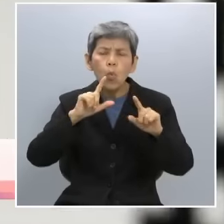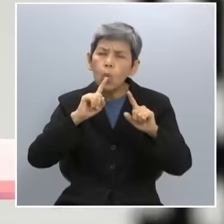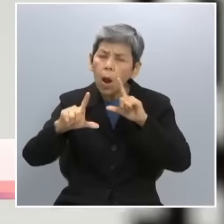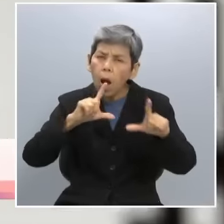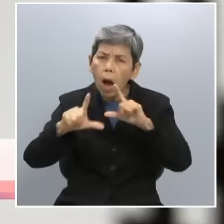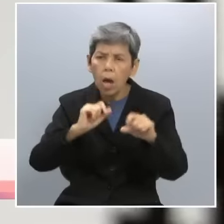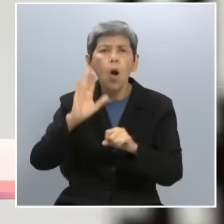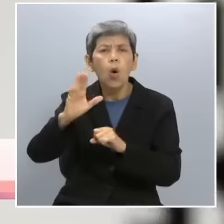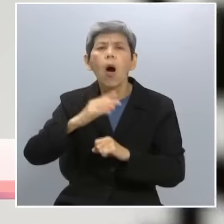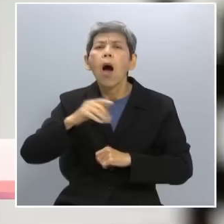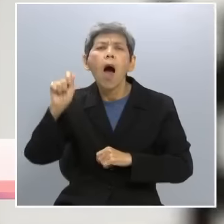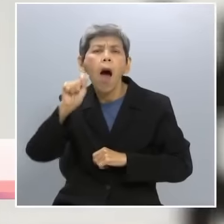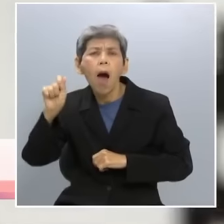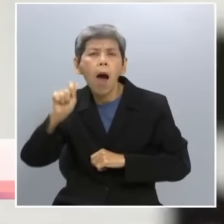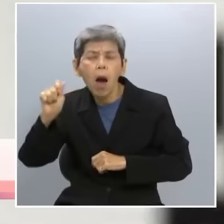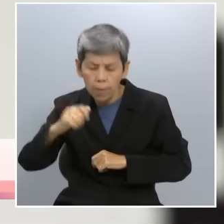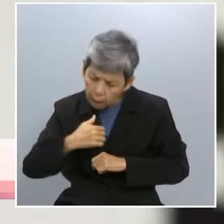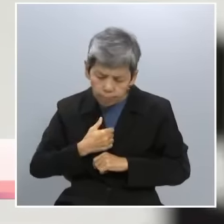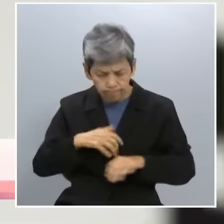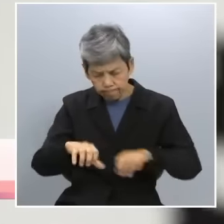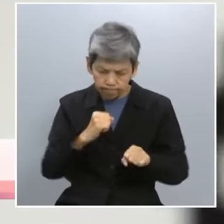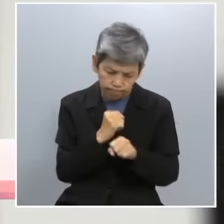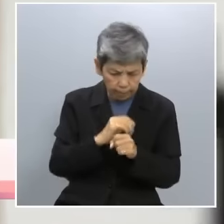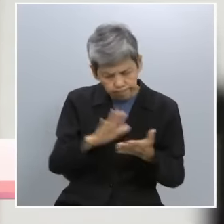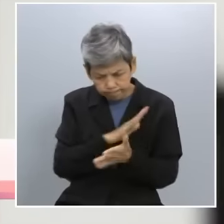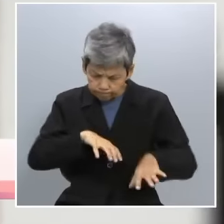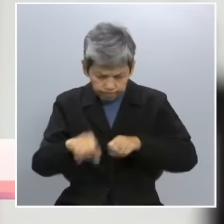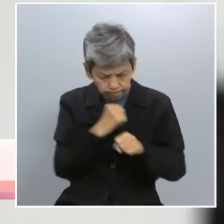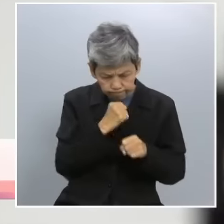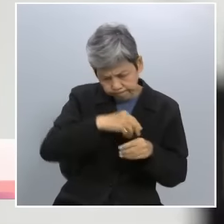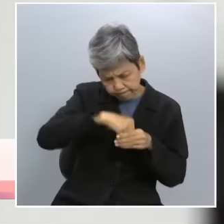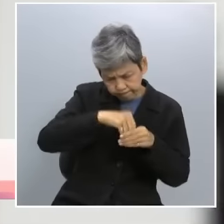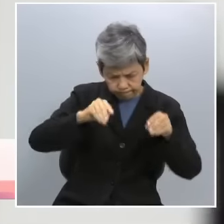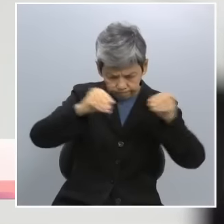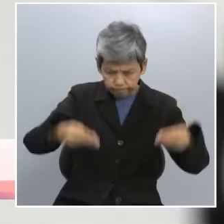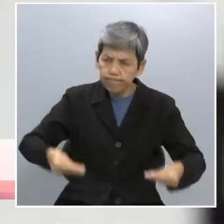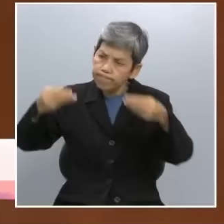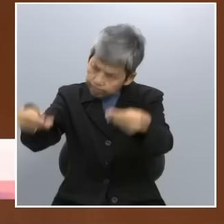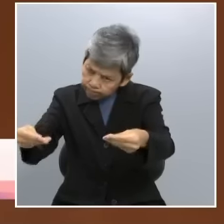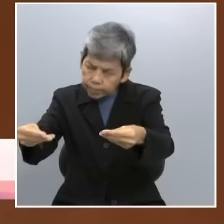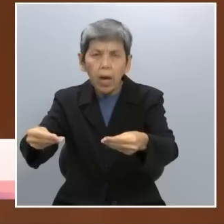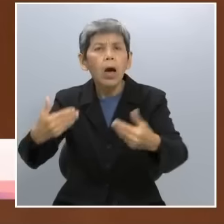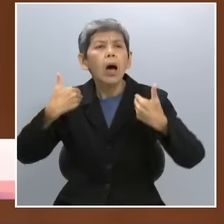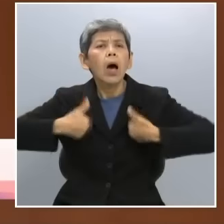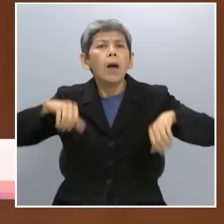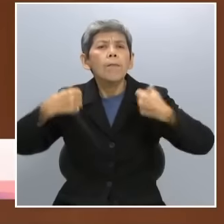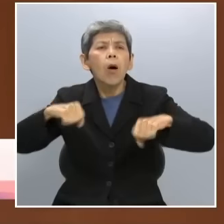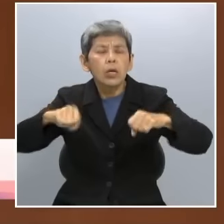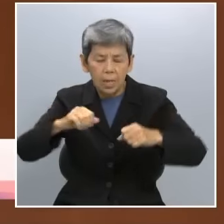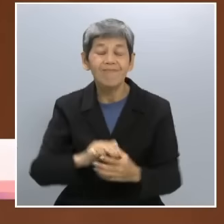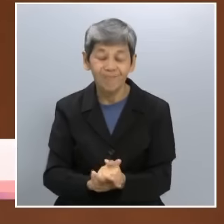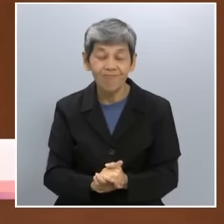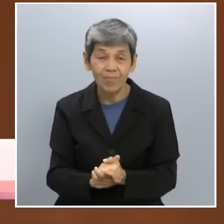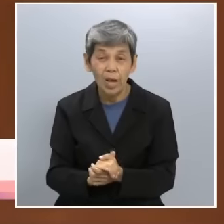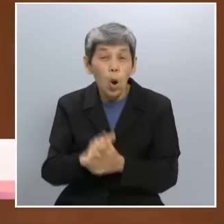หาก็เป็นแชทของคุณอาเค้าก็เลยเตรียมเอกสารให้แล้วก็ไปส่งเอกสารให้กับไรเดอร์ด้วยคือพูดง่ายๆคุณผู้ชมครับคือ